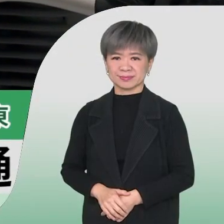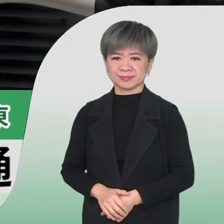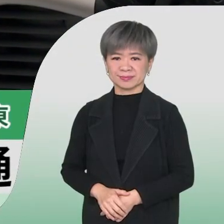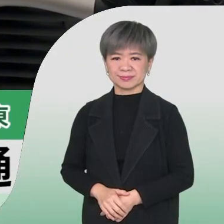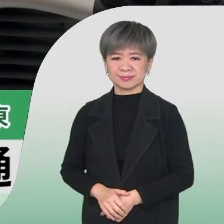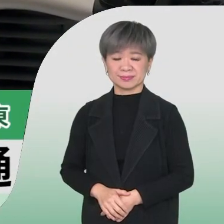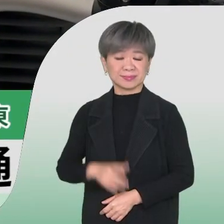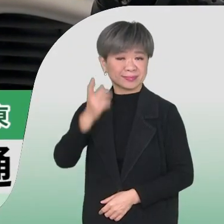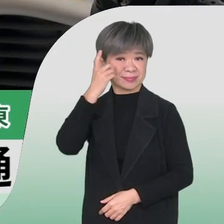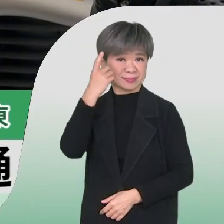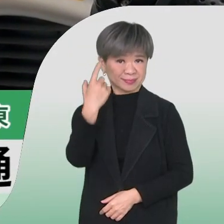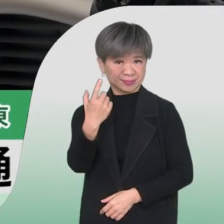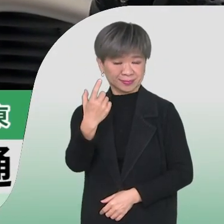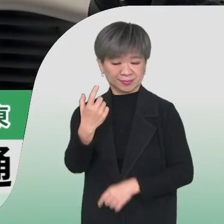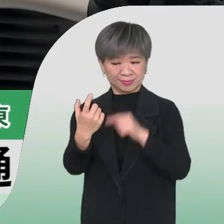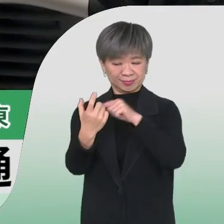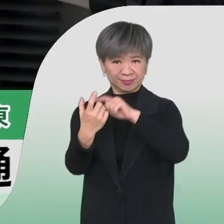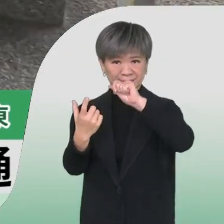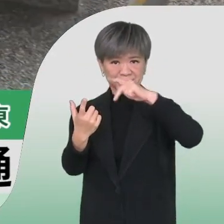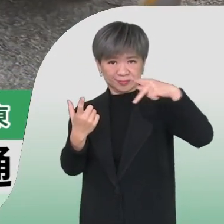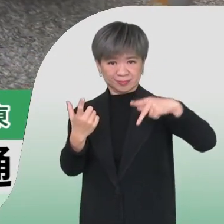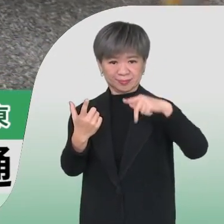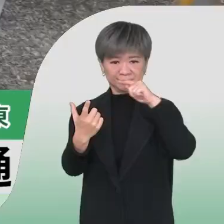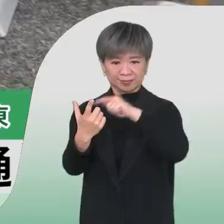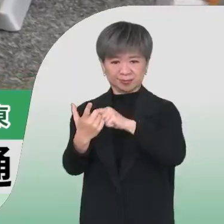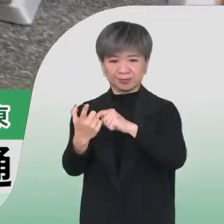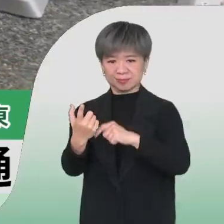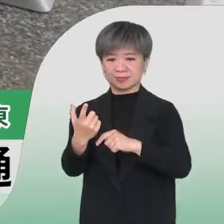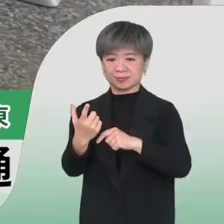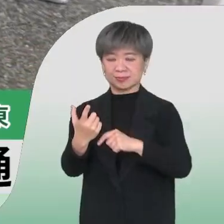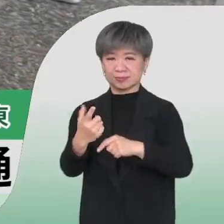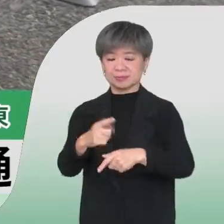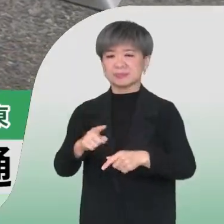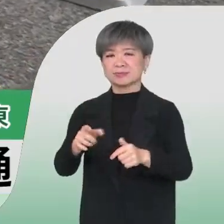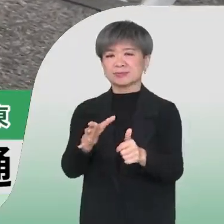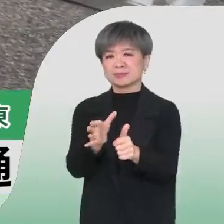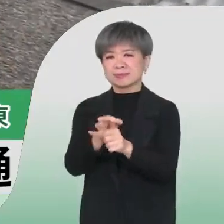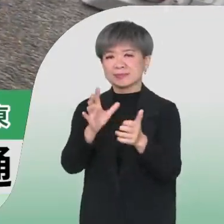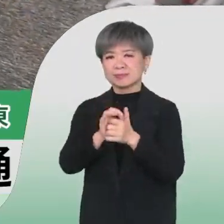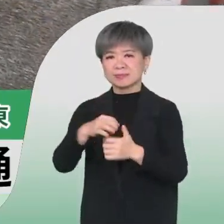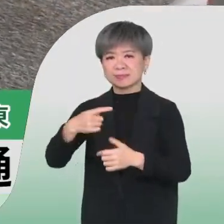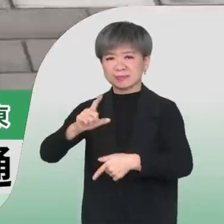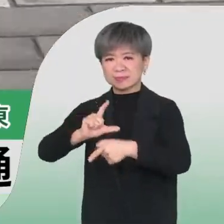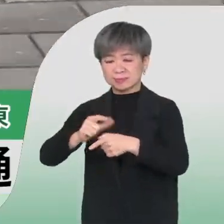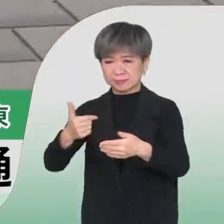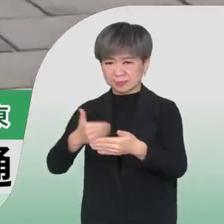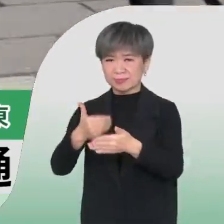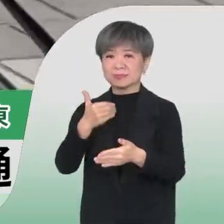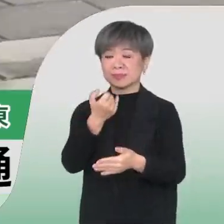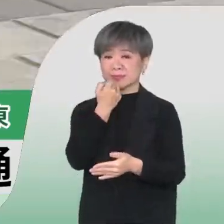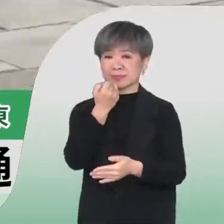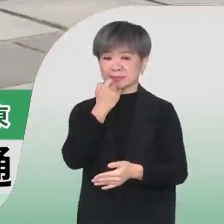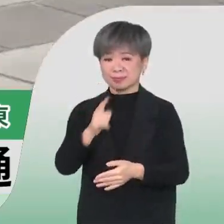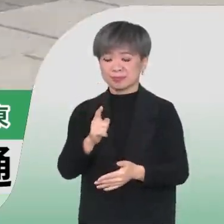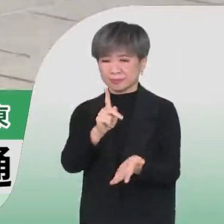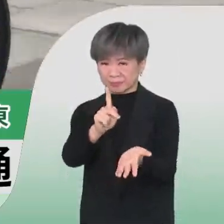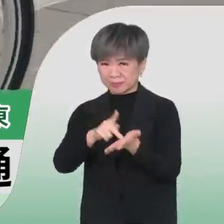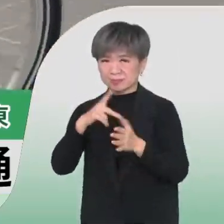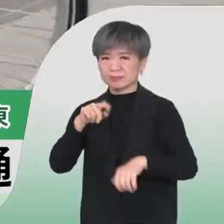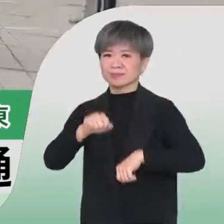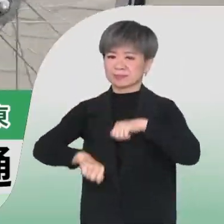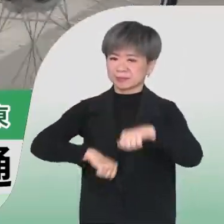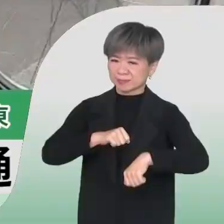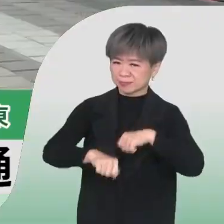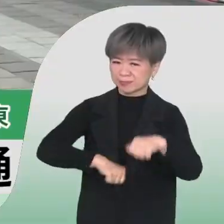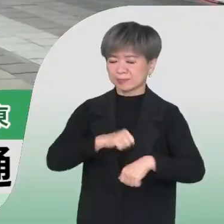拿出手机的打开 App， 只要有特定一卡通，也是悠游卡，用感应的就是来票私人车，也是天普